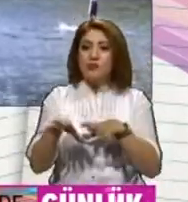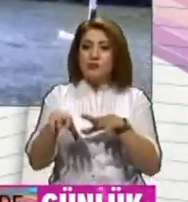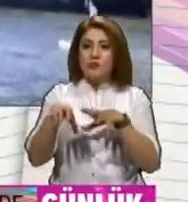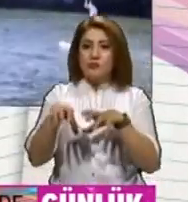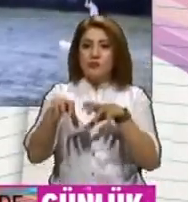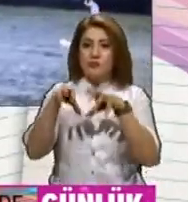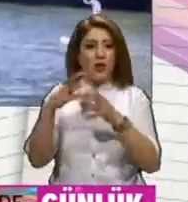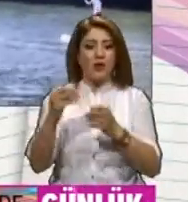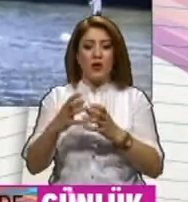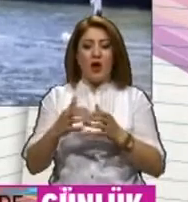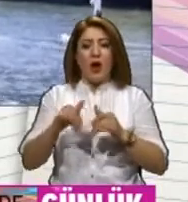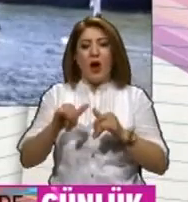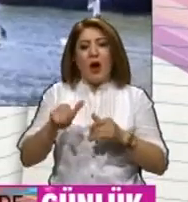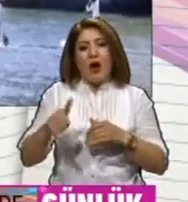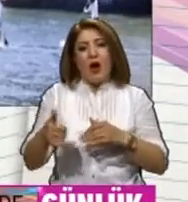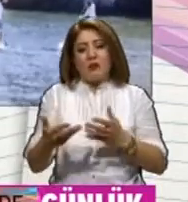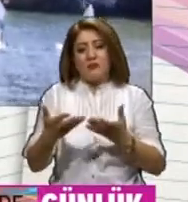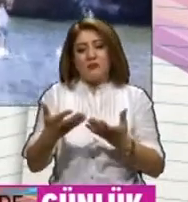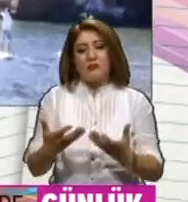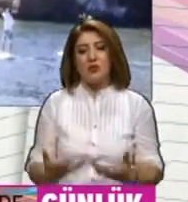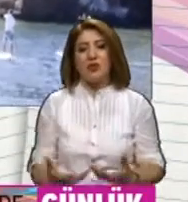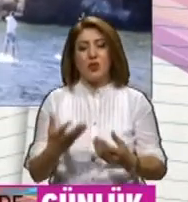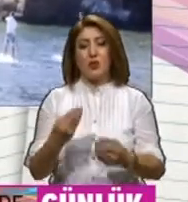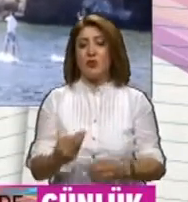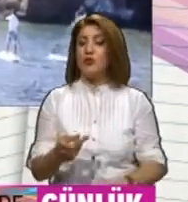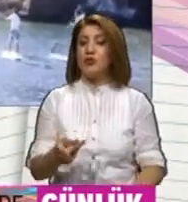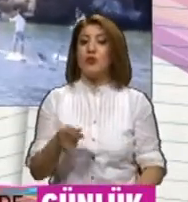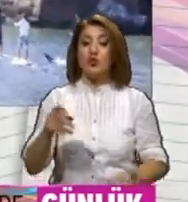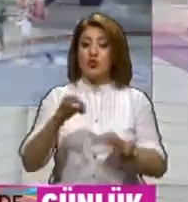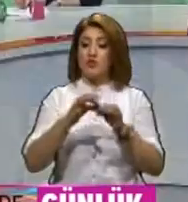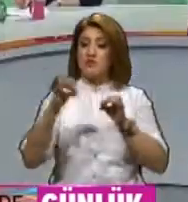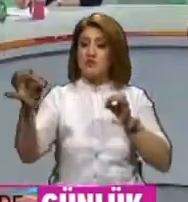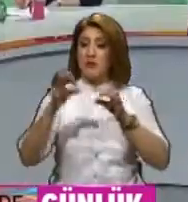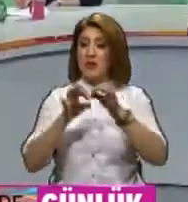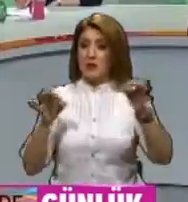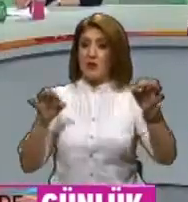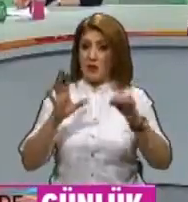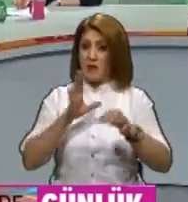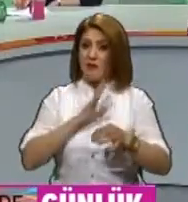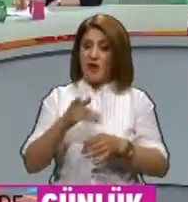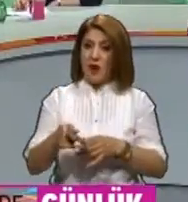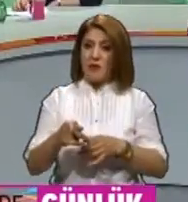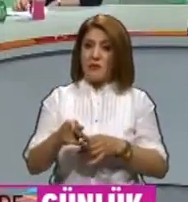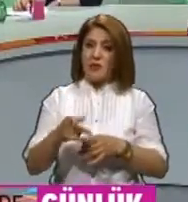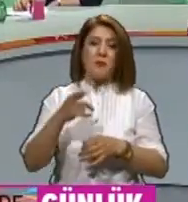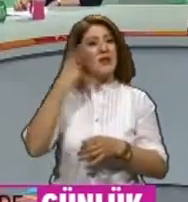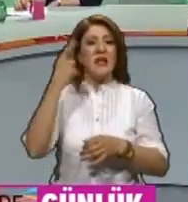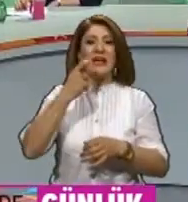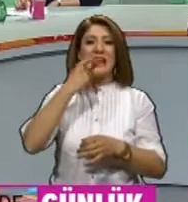herhalde ağırlaşıyor değil mi? Yani. Peki onun ölçüleri var mı? Mesela kar kayağında da